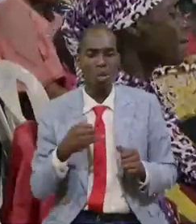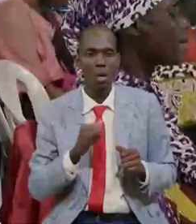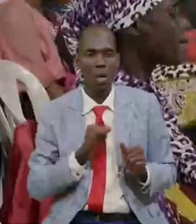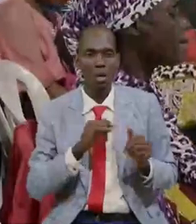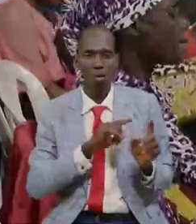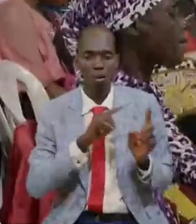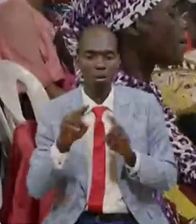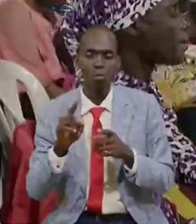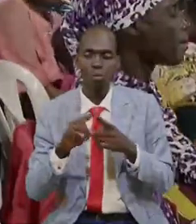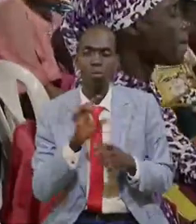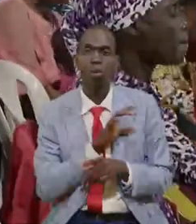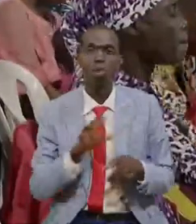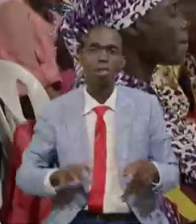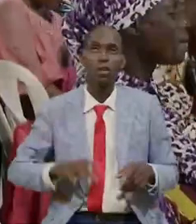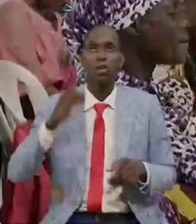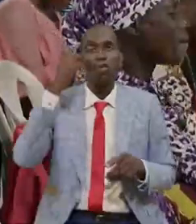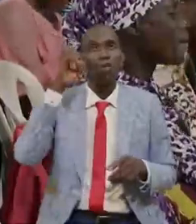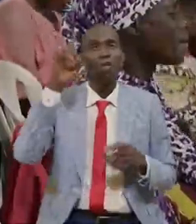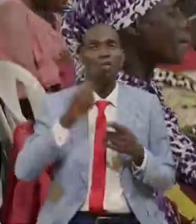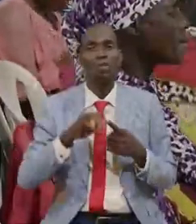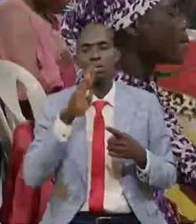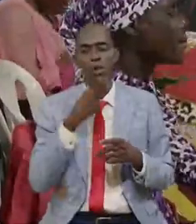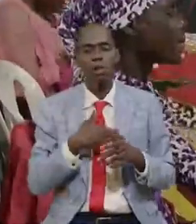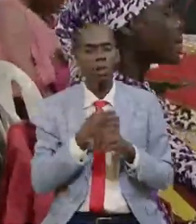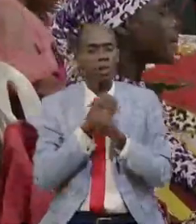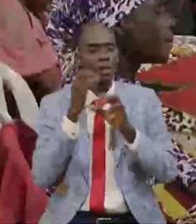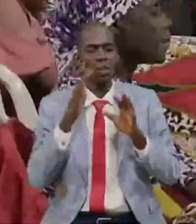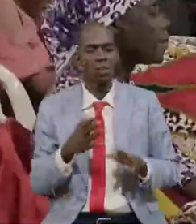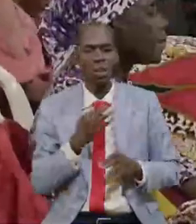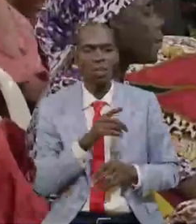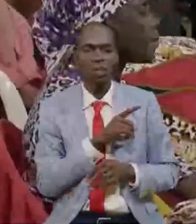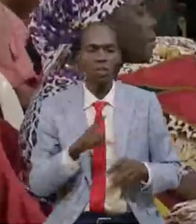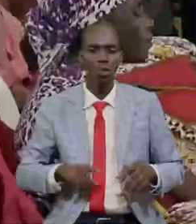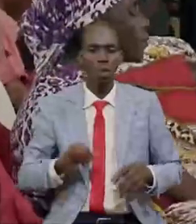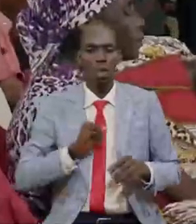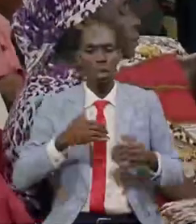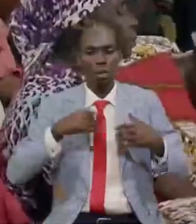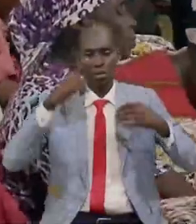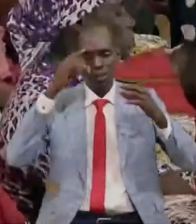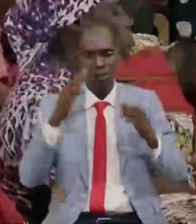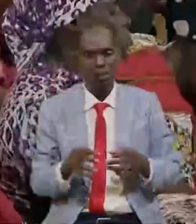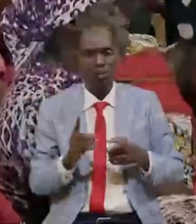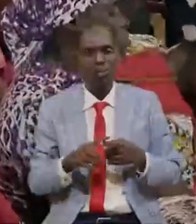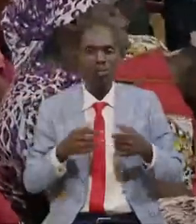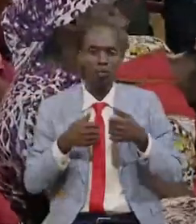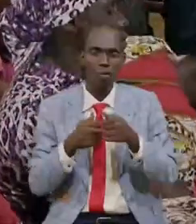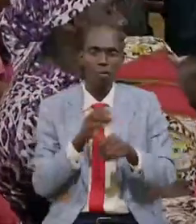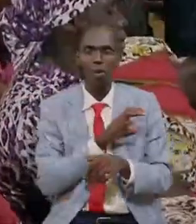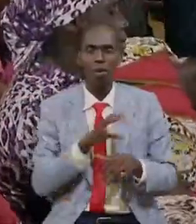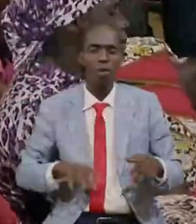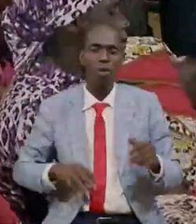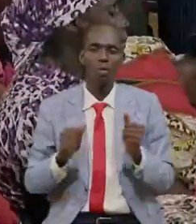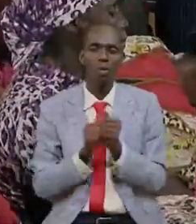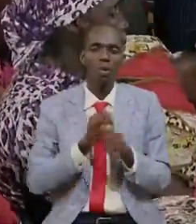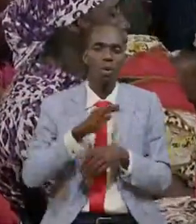viens à Christ pour être mon Sauveur et pour qu'il devienne mon Seigneur. Je décide de suivre Christ de tout mon cœur.